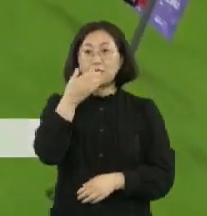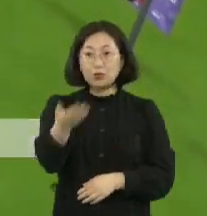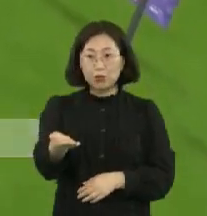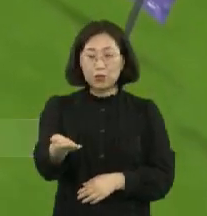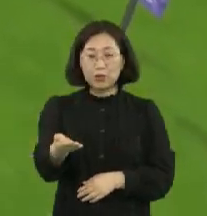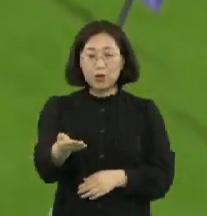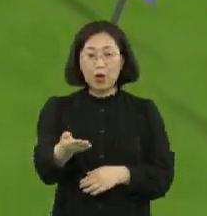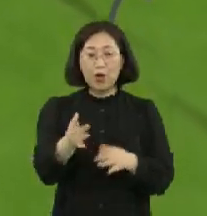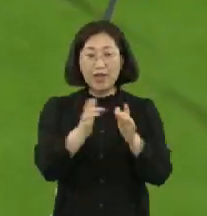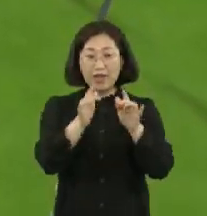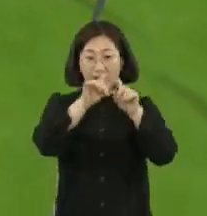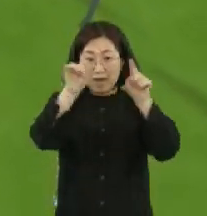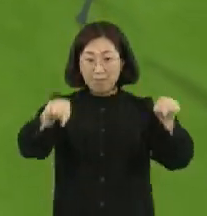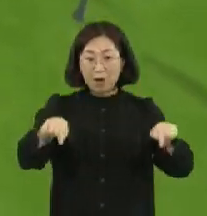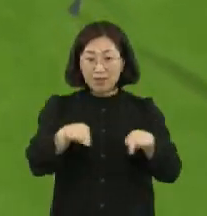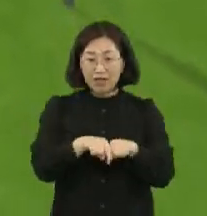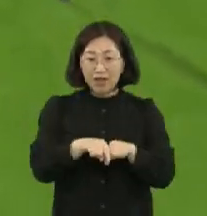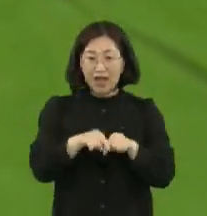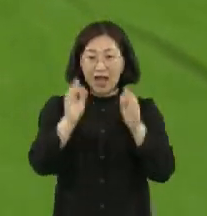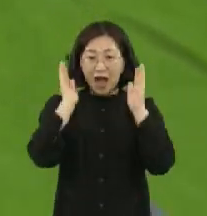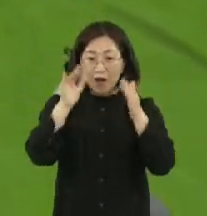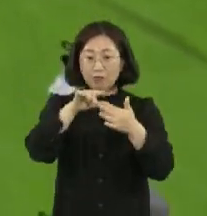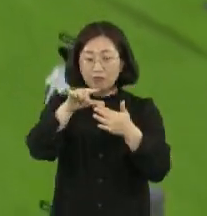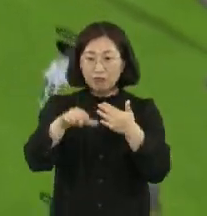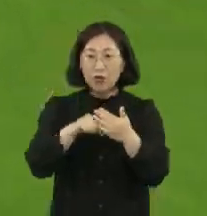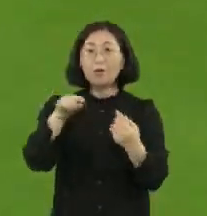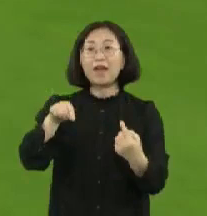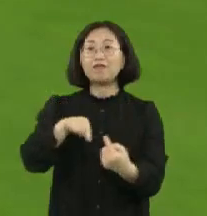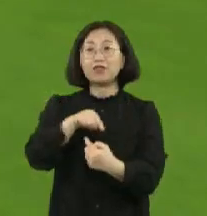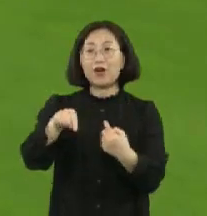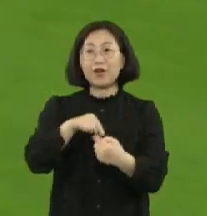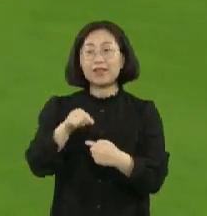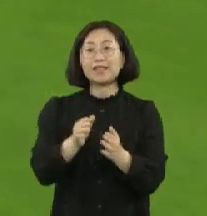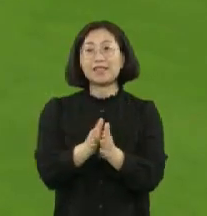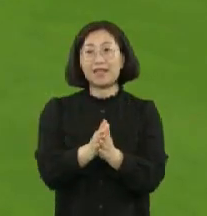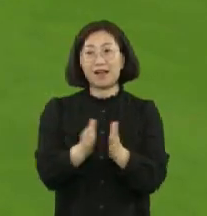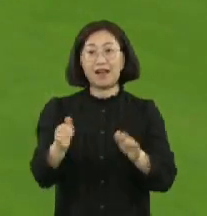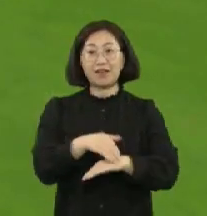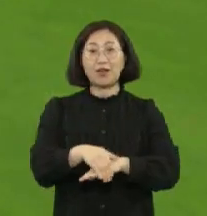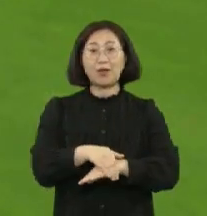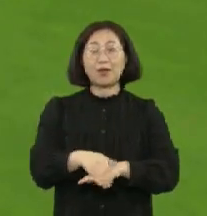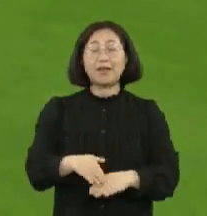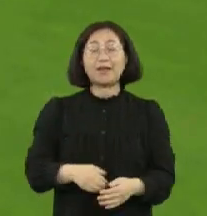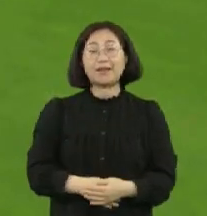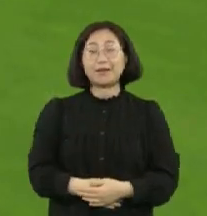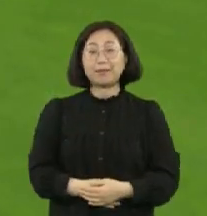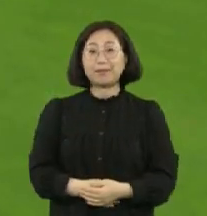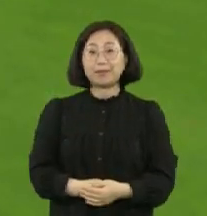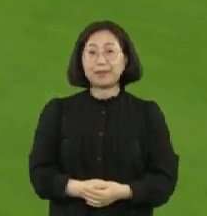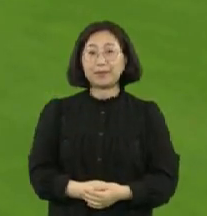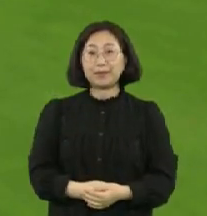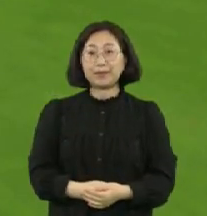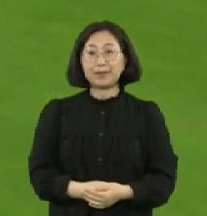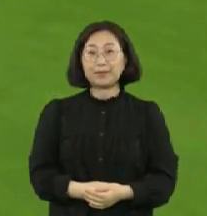메타버스를 학사 운영의 주요 기반으로 삼을 계획입니다. TJB 김세범입니다.